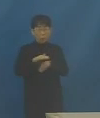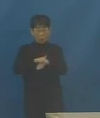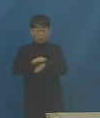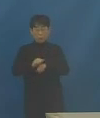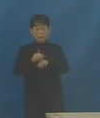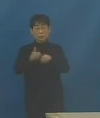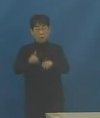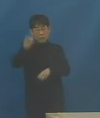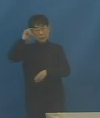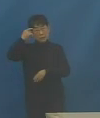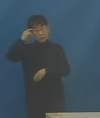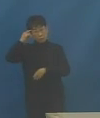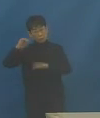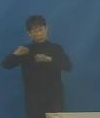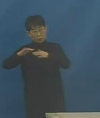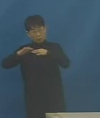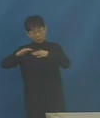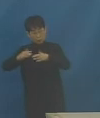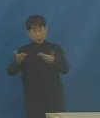を進めております